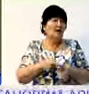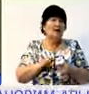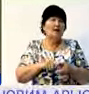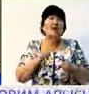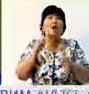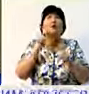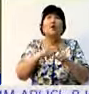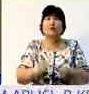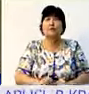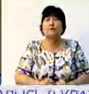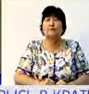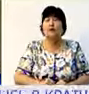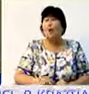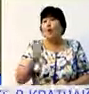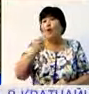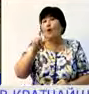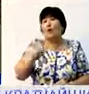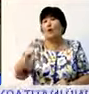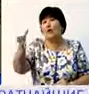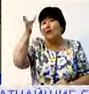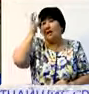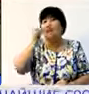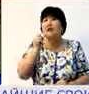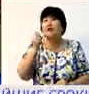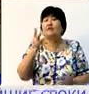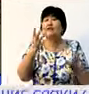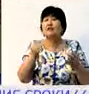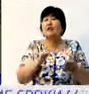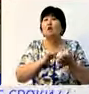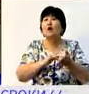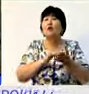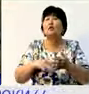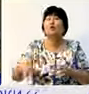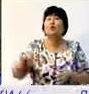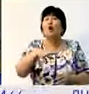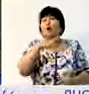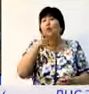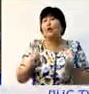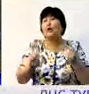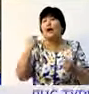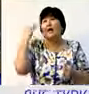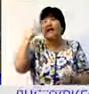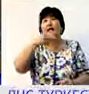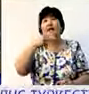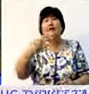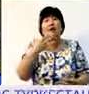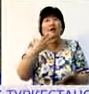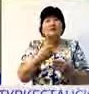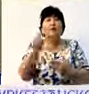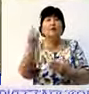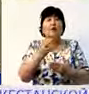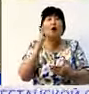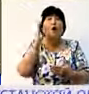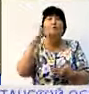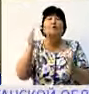плюс. Художники впечатлены 12-дневным туром по региону. Много родилось идей и тем. Свои наброски